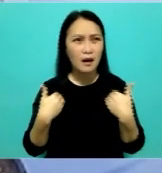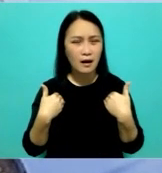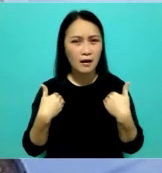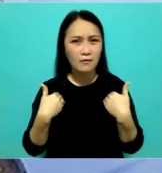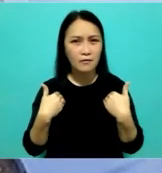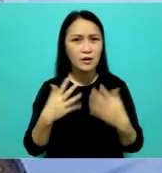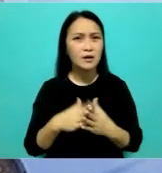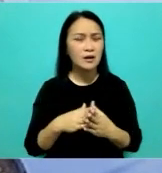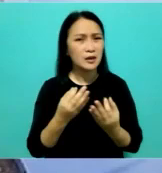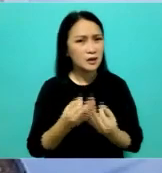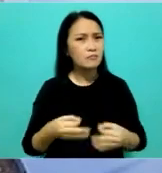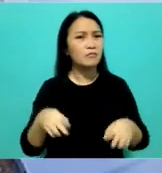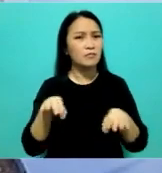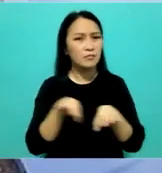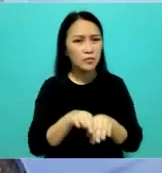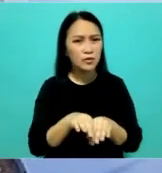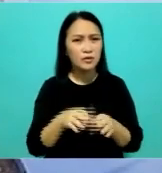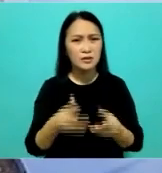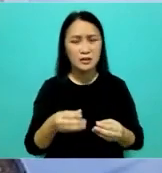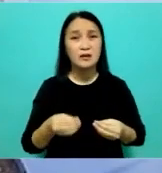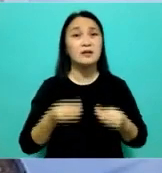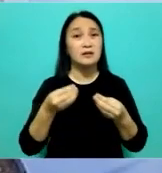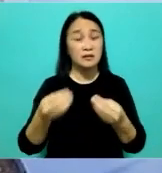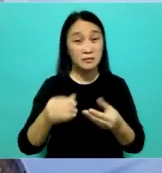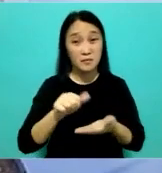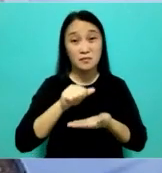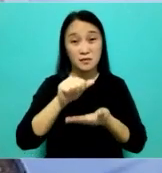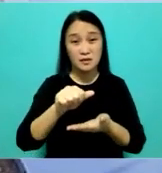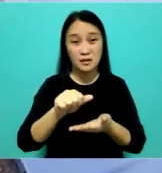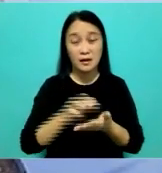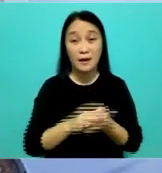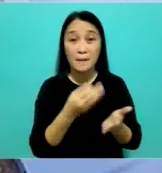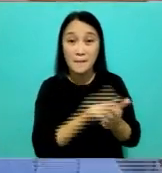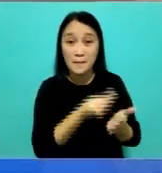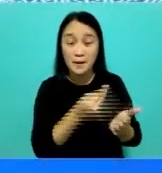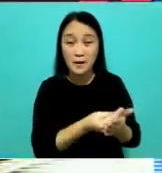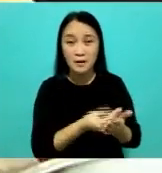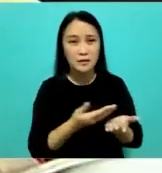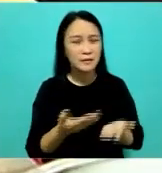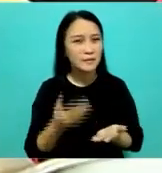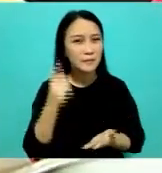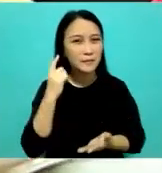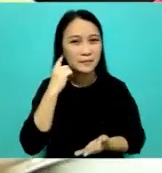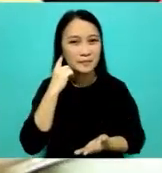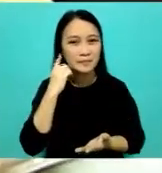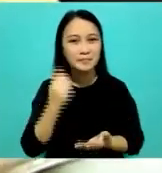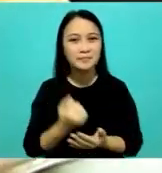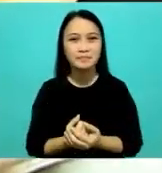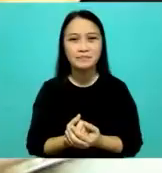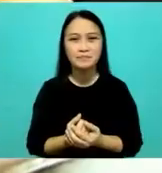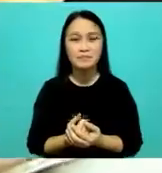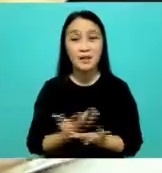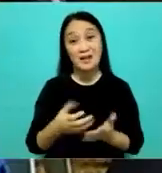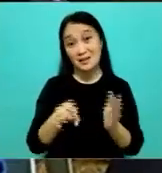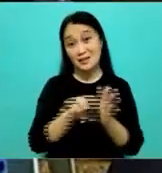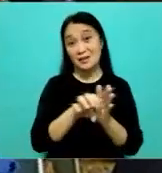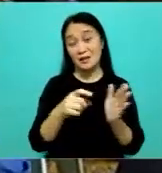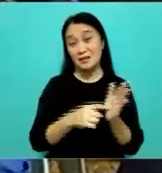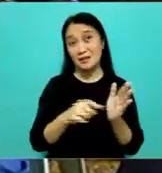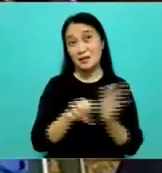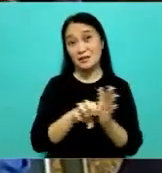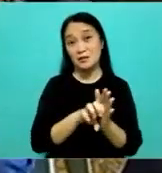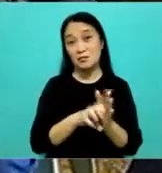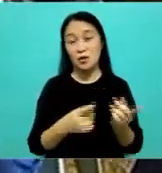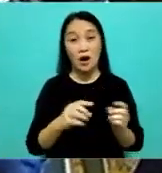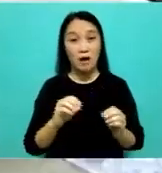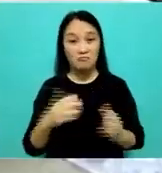grant. Yung amount na yun, ma-withhold yun hanggat hindi pa siya nagpapabakuna. Halimbawa, kung ayaw pang magpabakuna ngayon ay